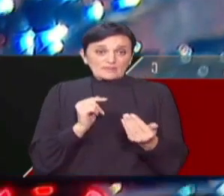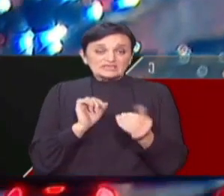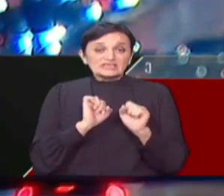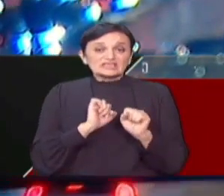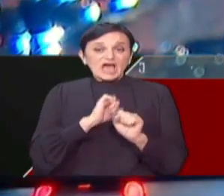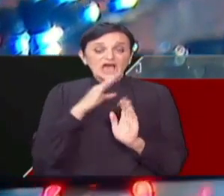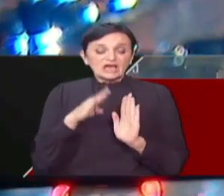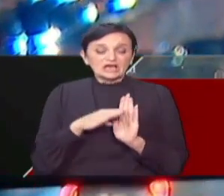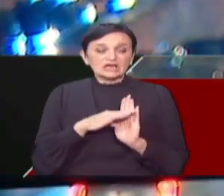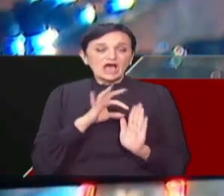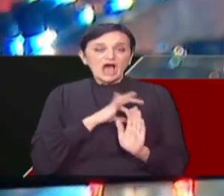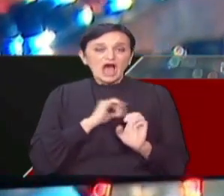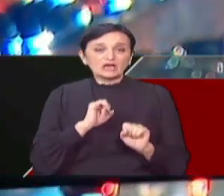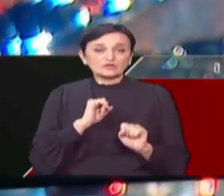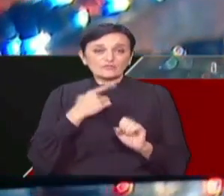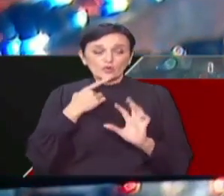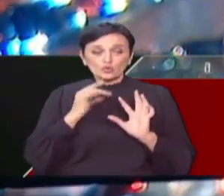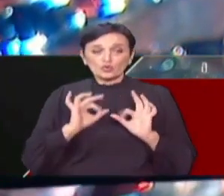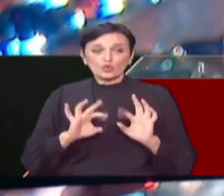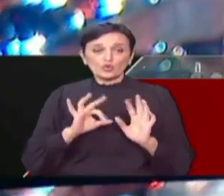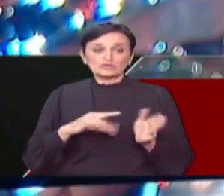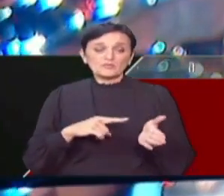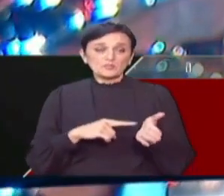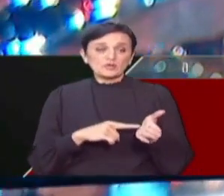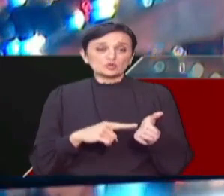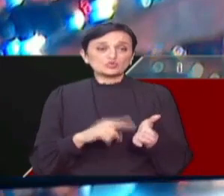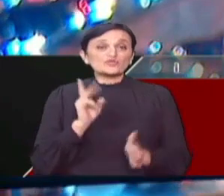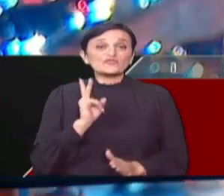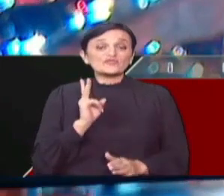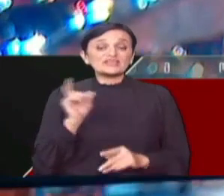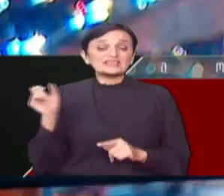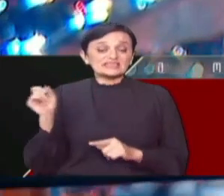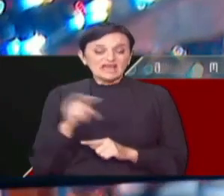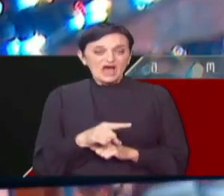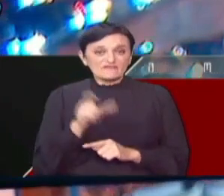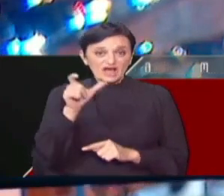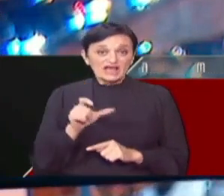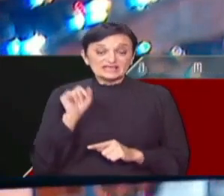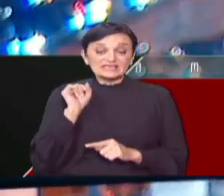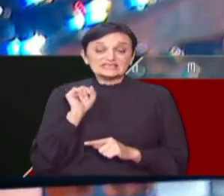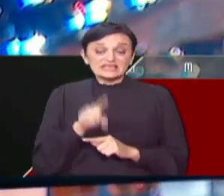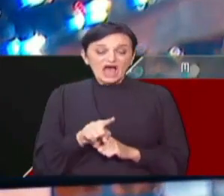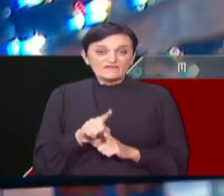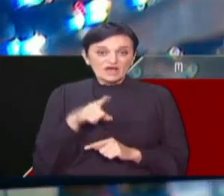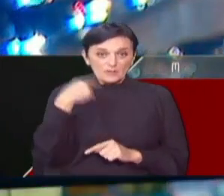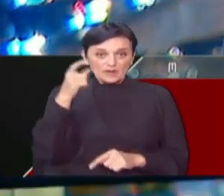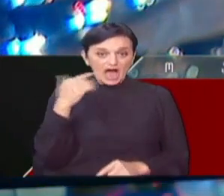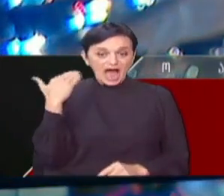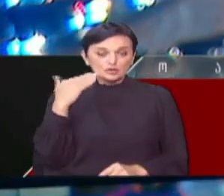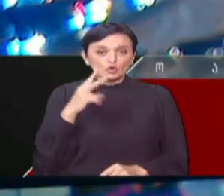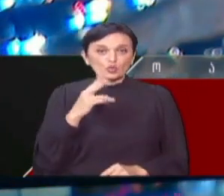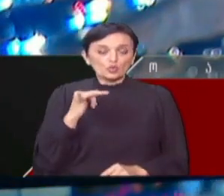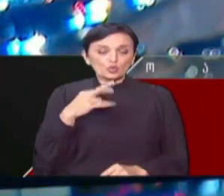ქვეშ მყოფმა, როგორც ადვოკატმა განაცხადა, მიუთითა ვინ გასცა დავალება და დავალების გამცემ პირად აჭარის